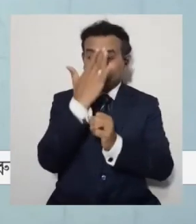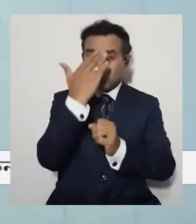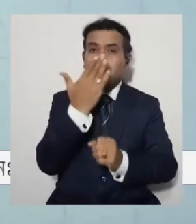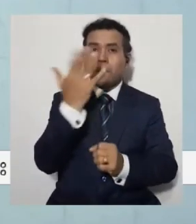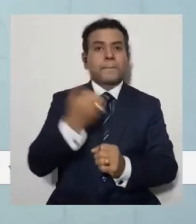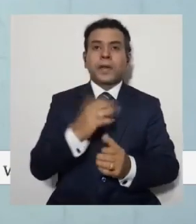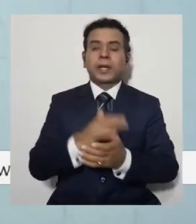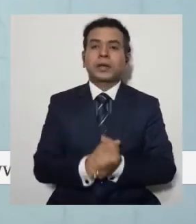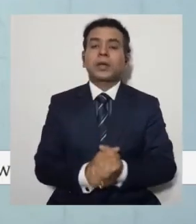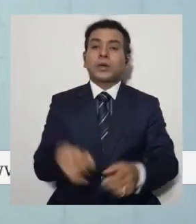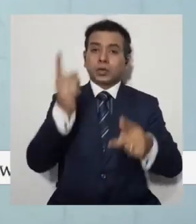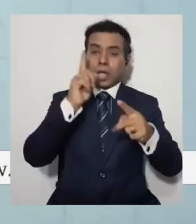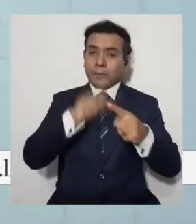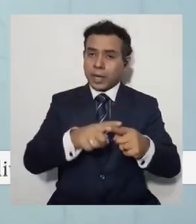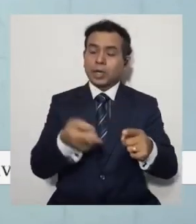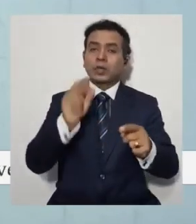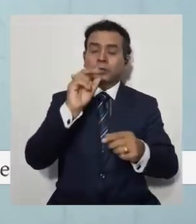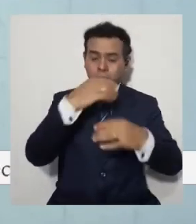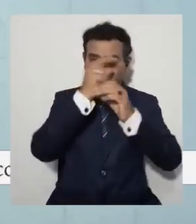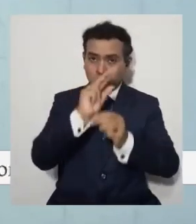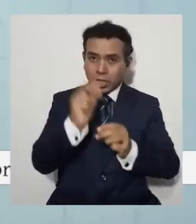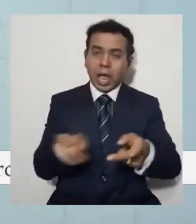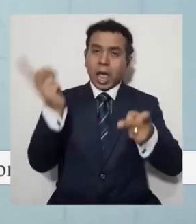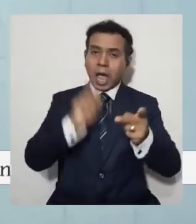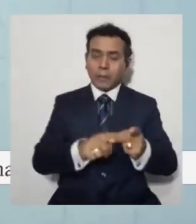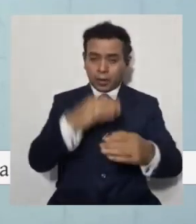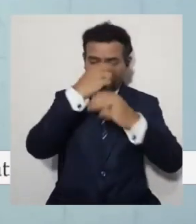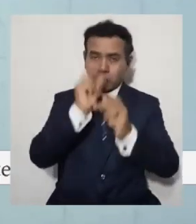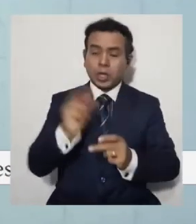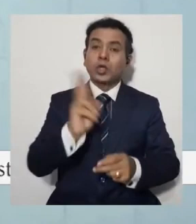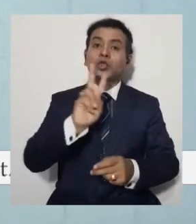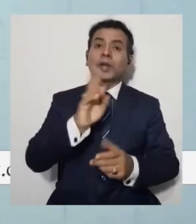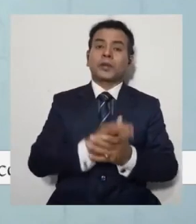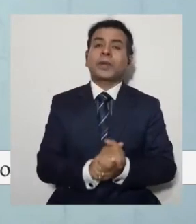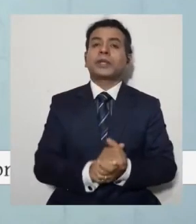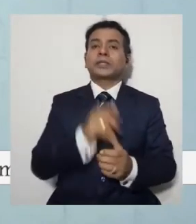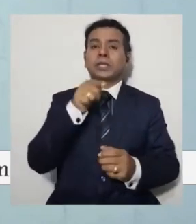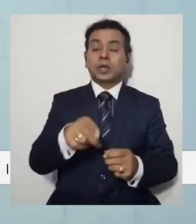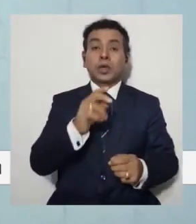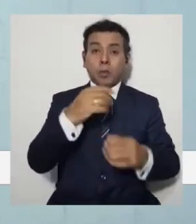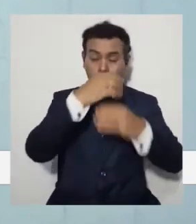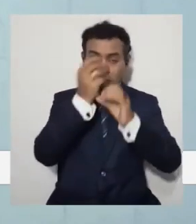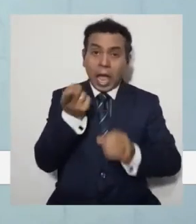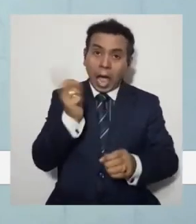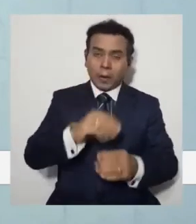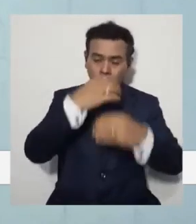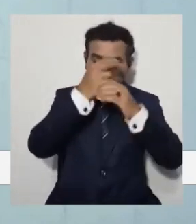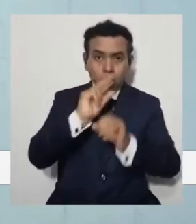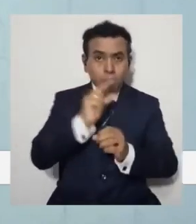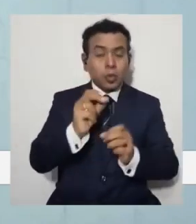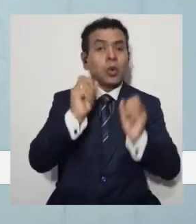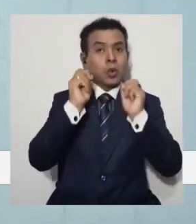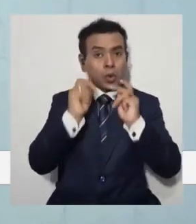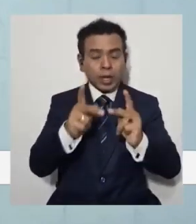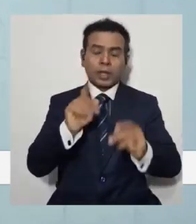তাদের হয়তো কারো একটি টেস্ট হয়েছে, একটি টেস্ট এখনো হয় নাই, এই পর্যায়ে আছে, এবং কারো কারো হয়তো একটিও টেস্ট হয় নাই,